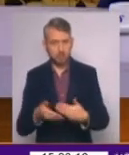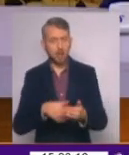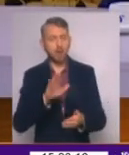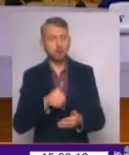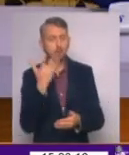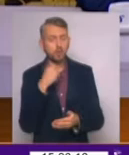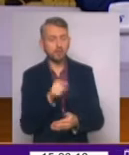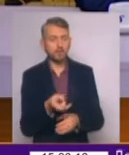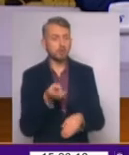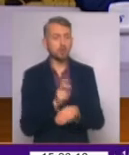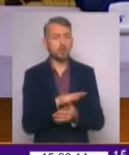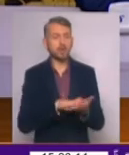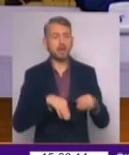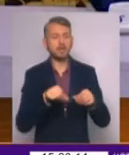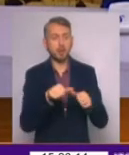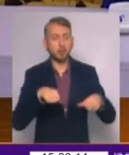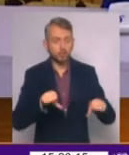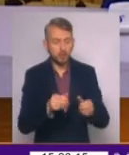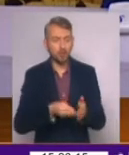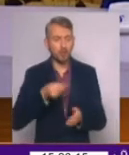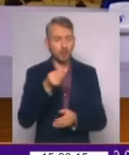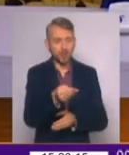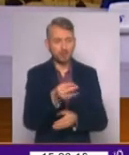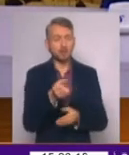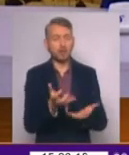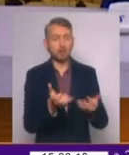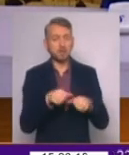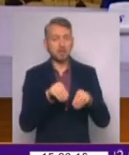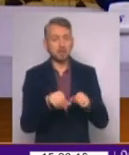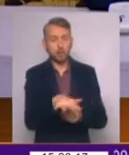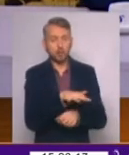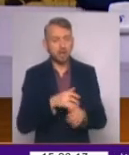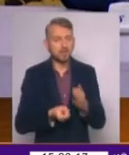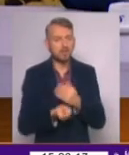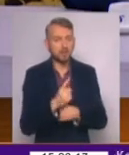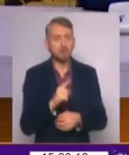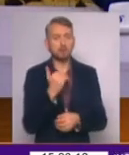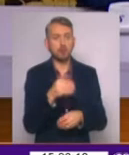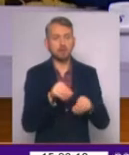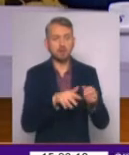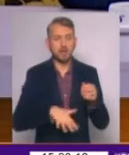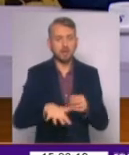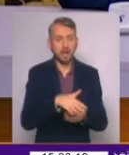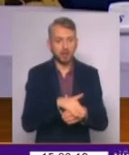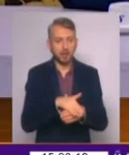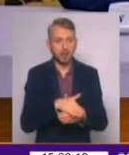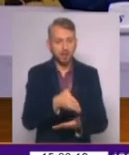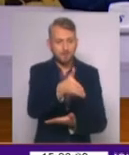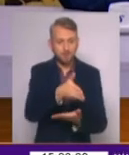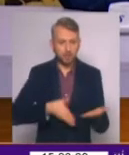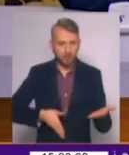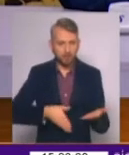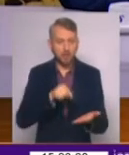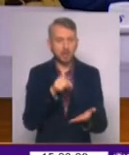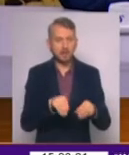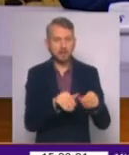він прийшов далі в земельну комісію вже подавати на отримання цієї земельної ділянки, виявляється, що його земельна ділянка поділена навпіл, і на цій